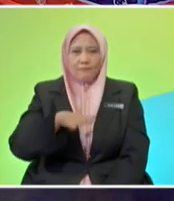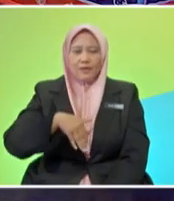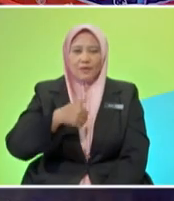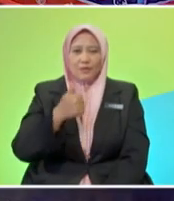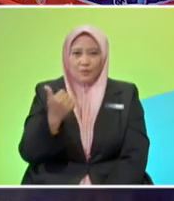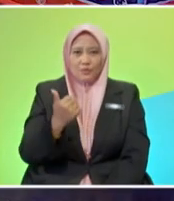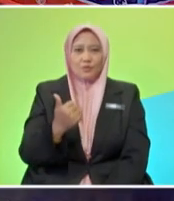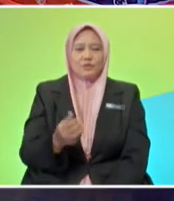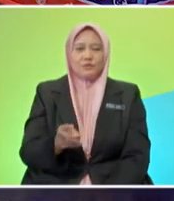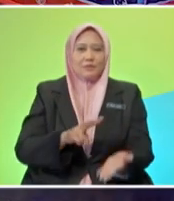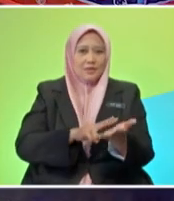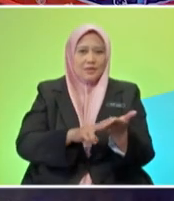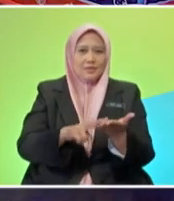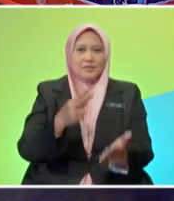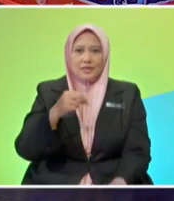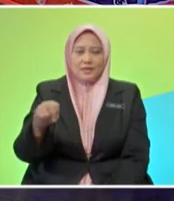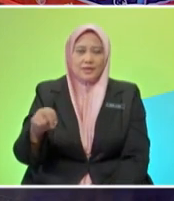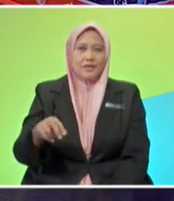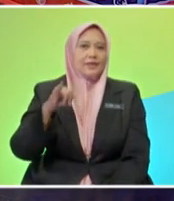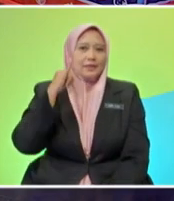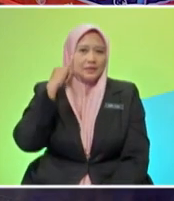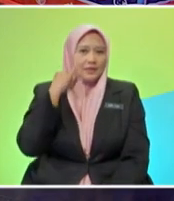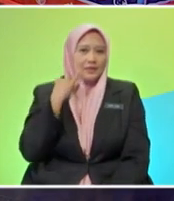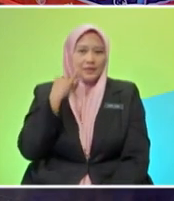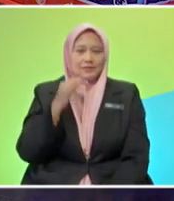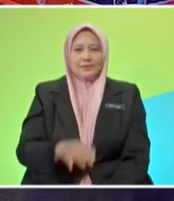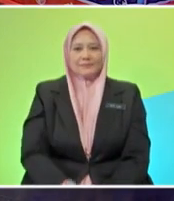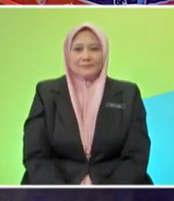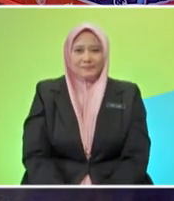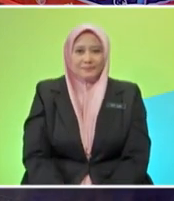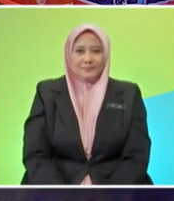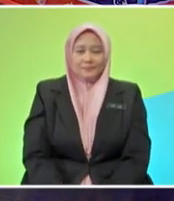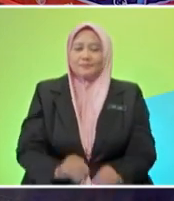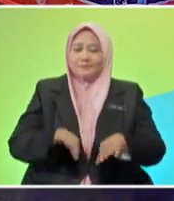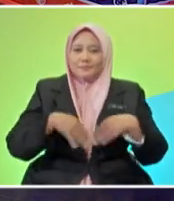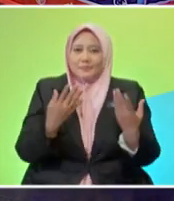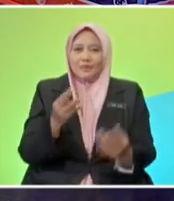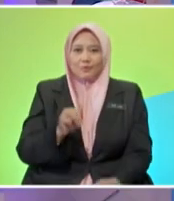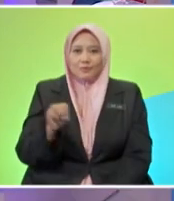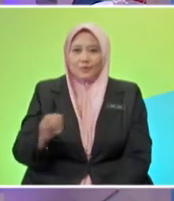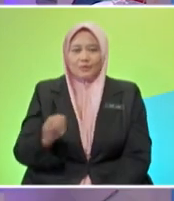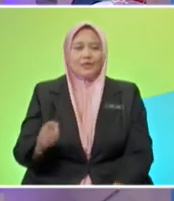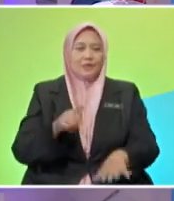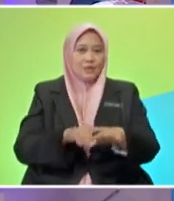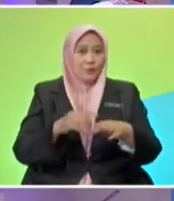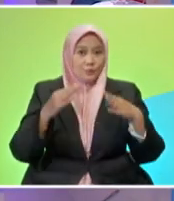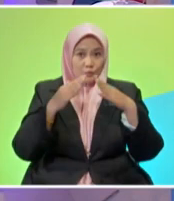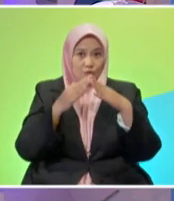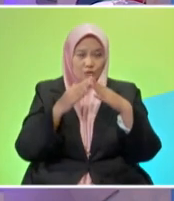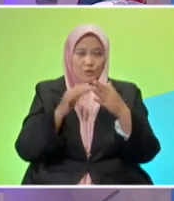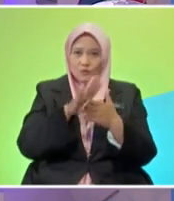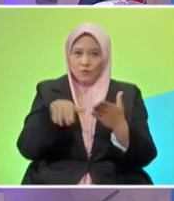Azra Ilana. Berikan tepukan untuk Azra Ilana, murid-murid. Bagaimana murid-murid yang berada di rumah? Adakah anda juga dapat